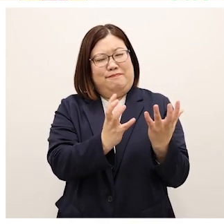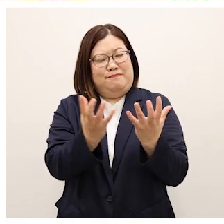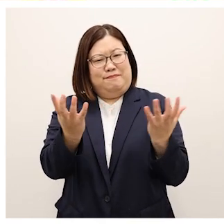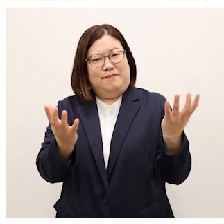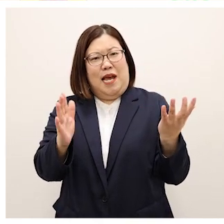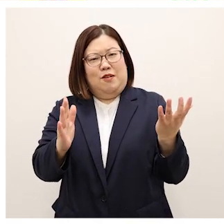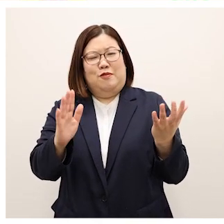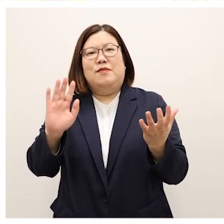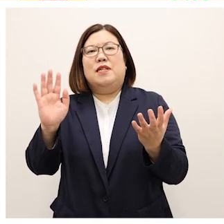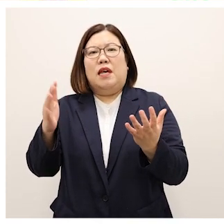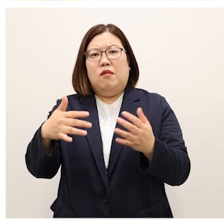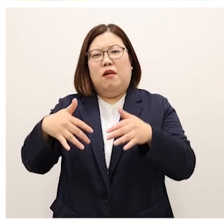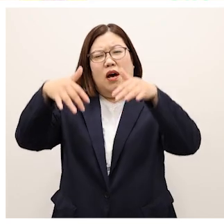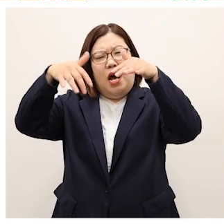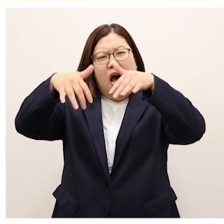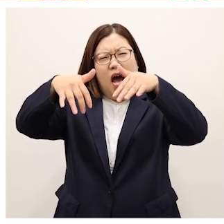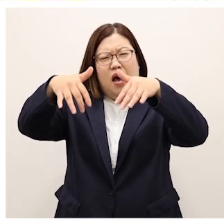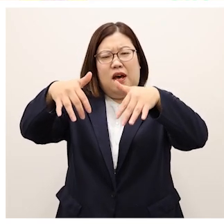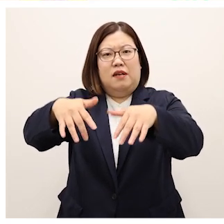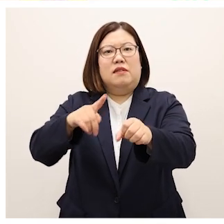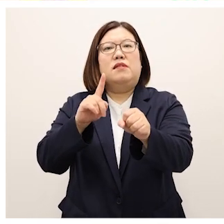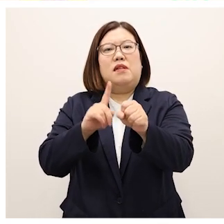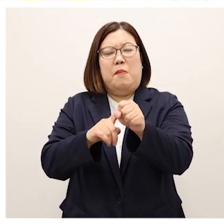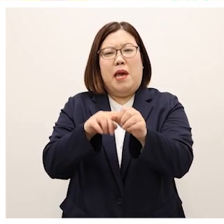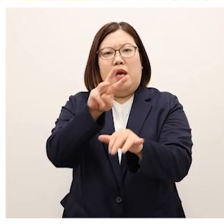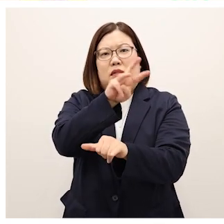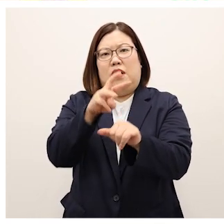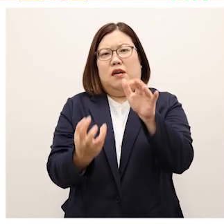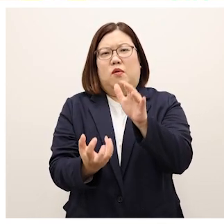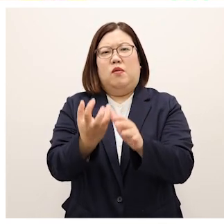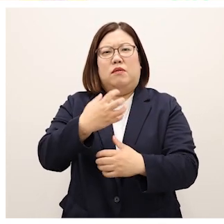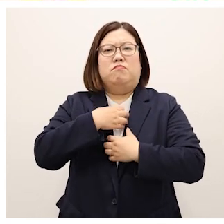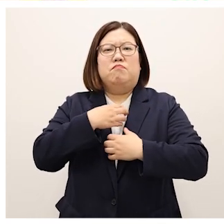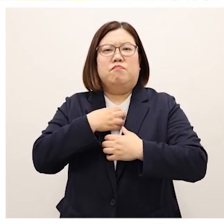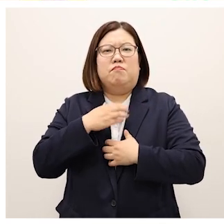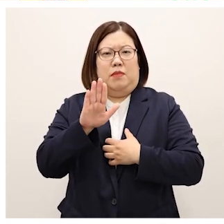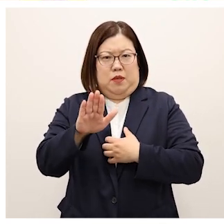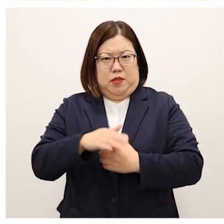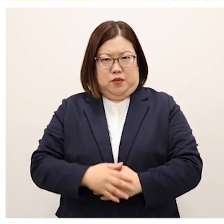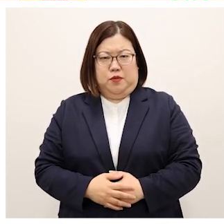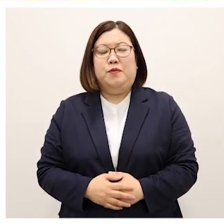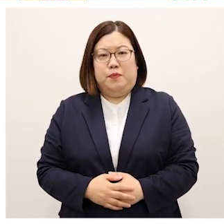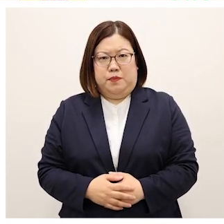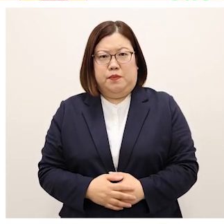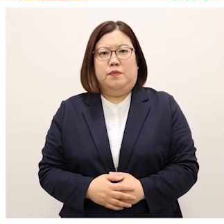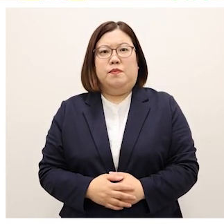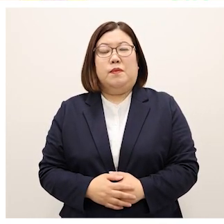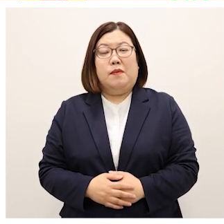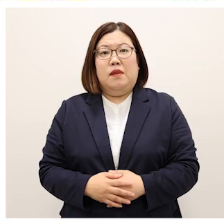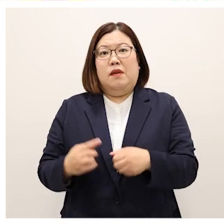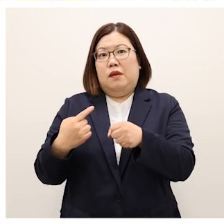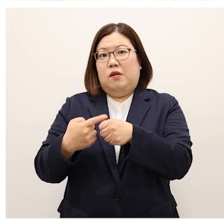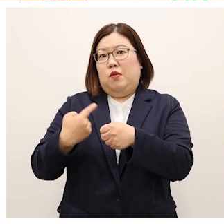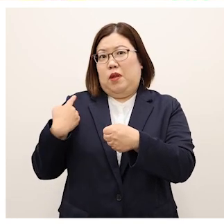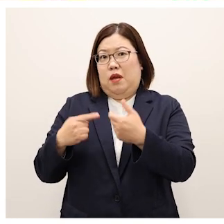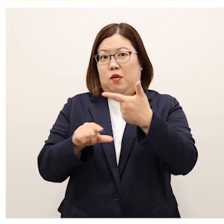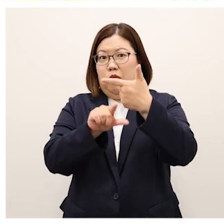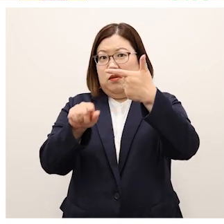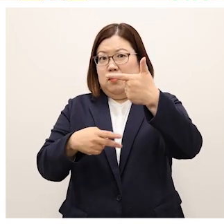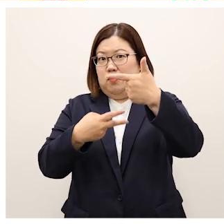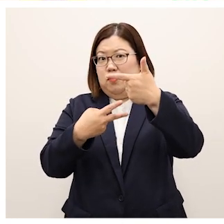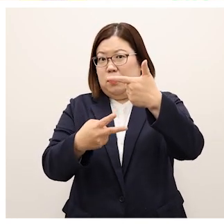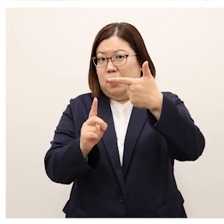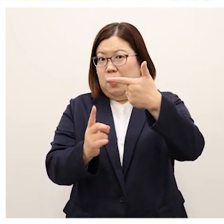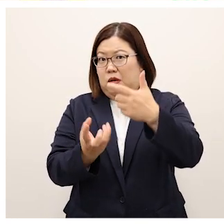方で、長雨による災害のリスクも高まる季節でもあります。昨年6月2日